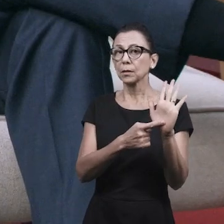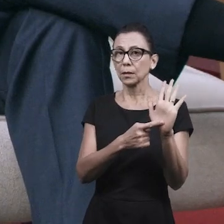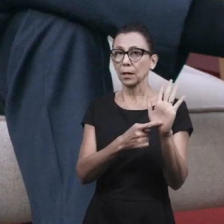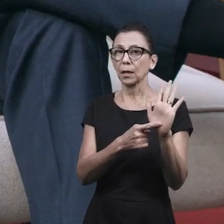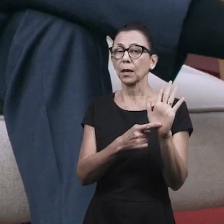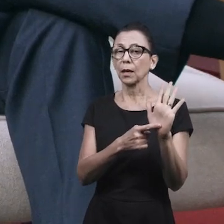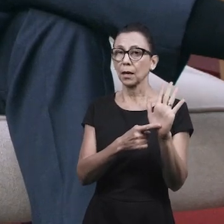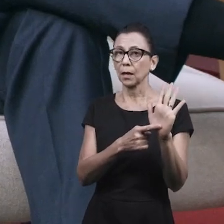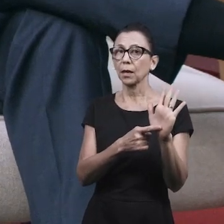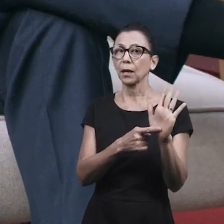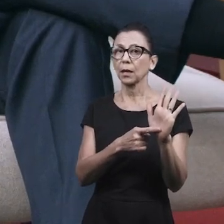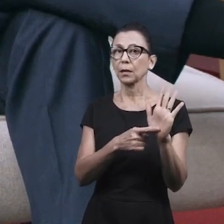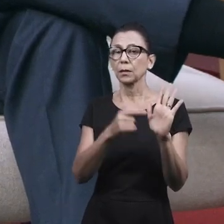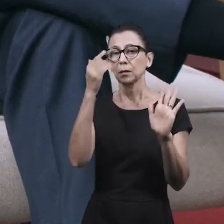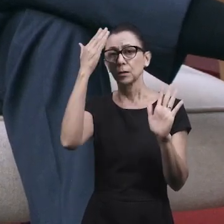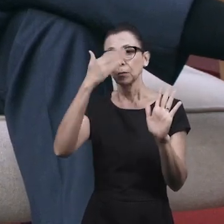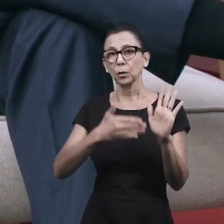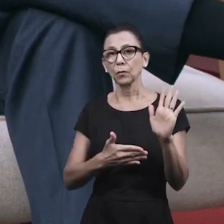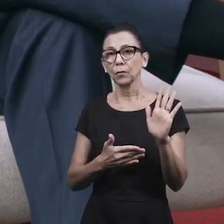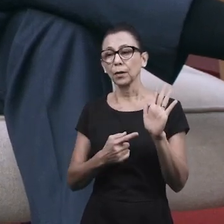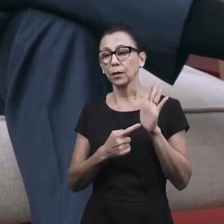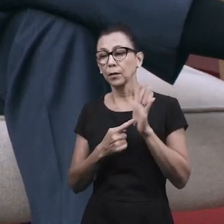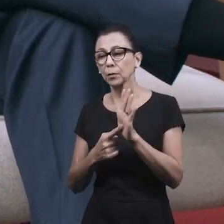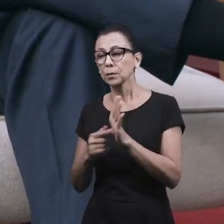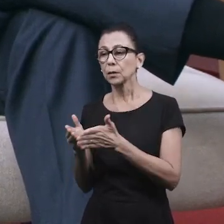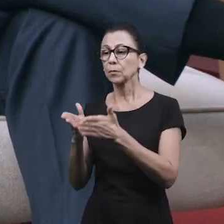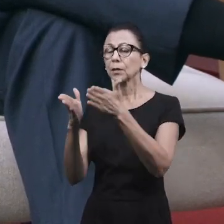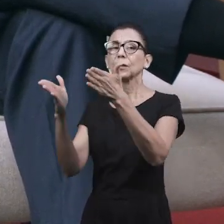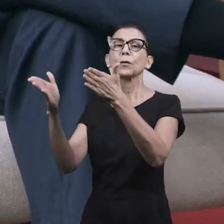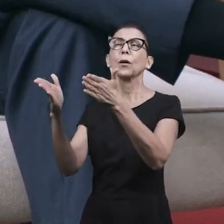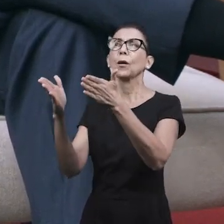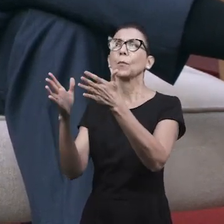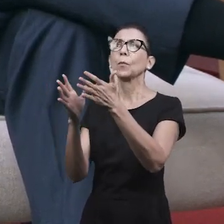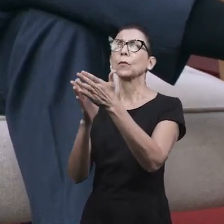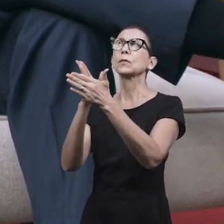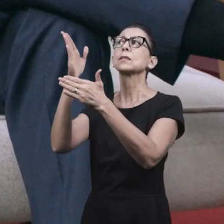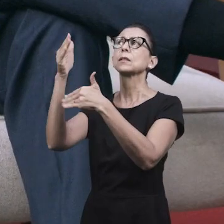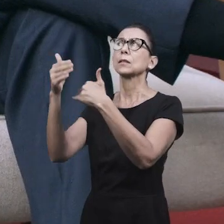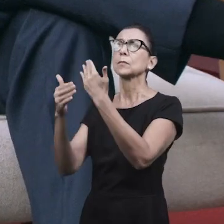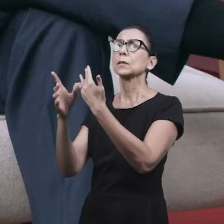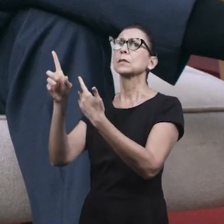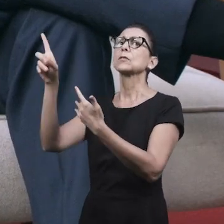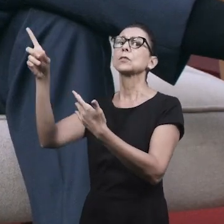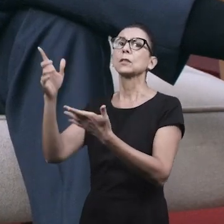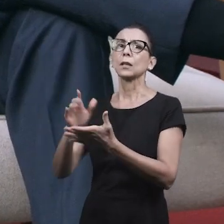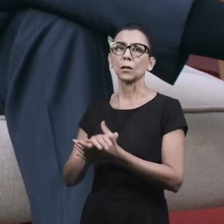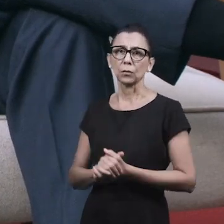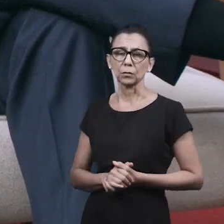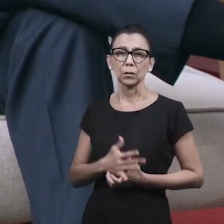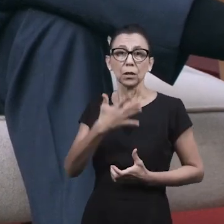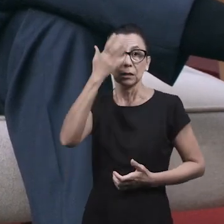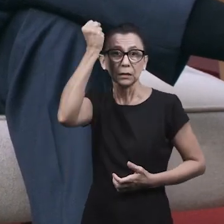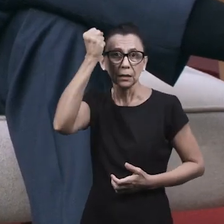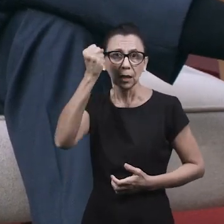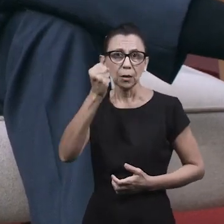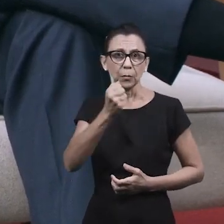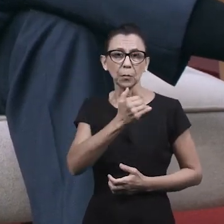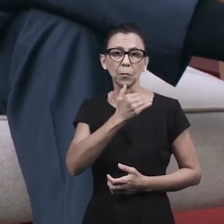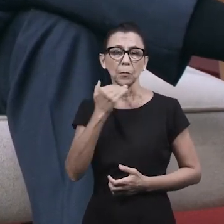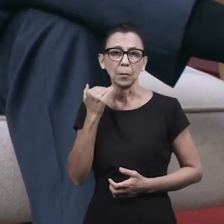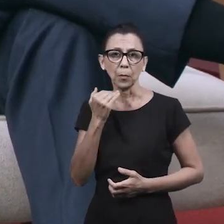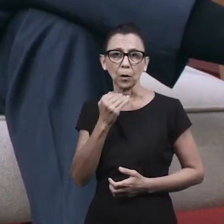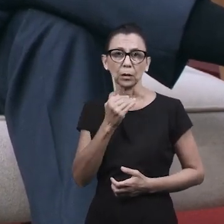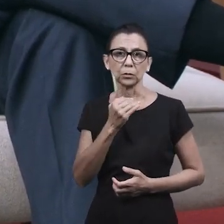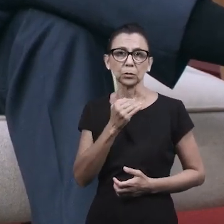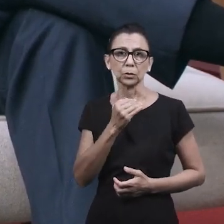comment est le chemin, comment il arrive à Dieu. Il y a Donc, un échappatoire pour la